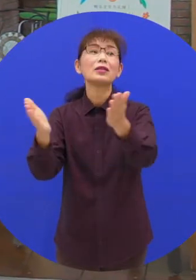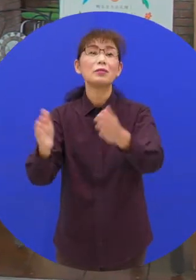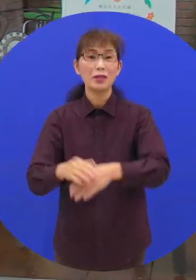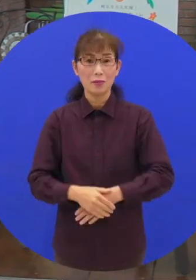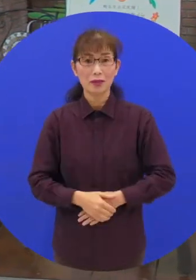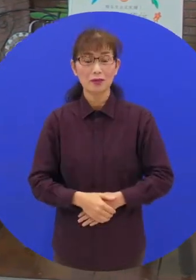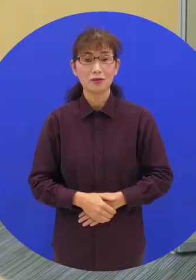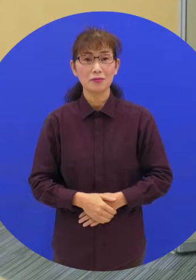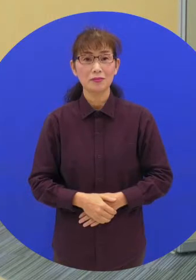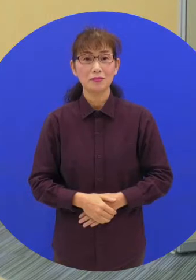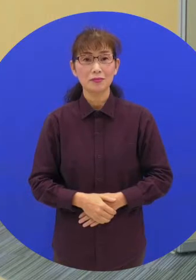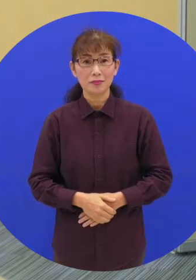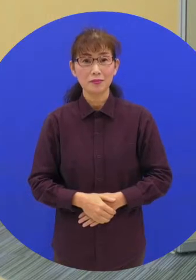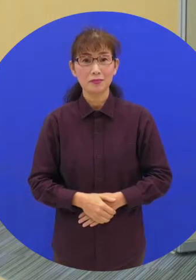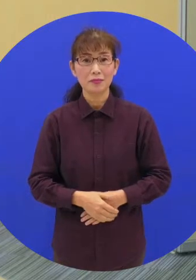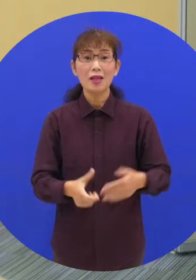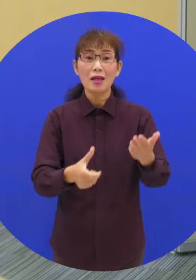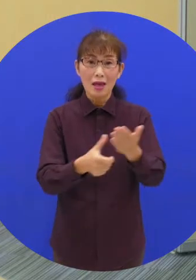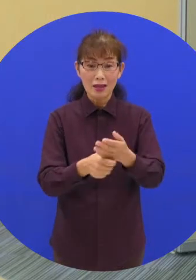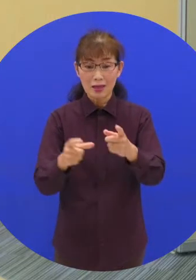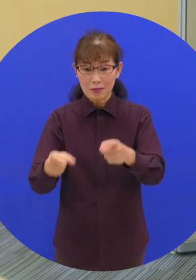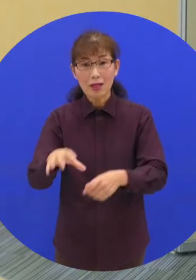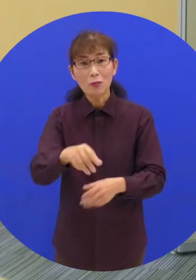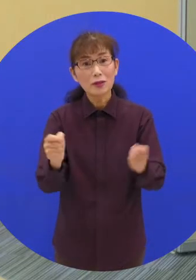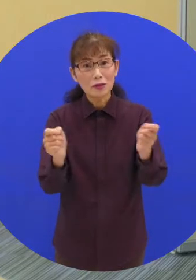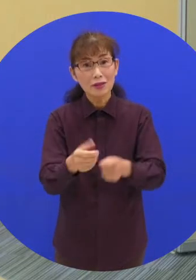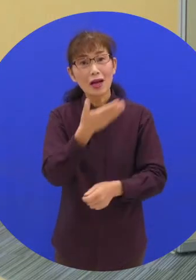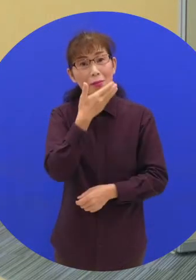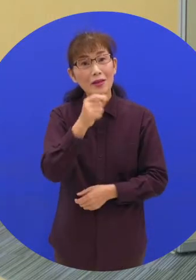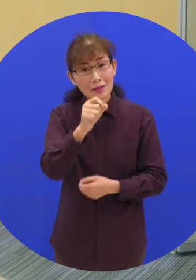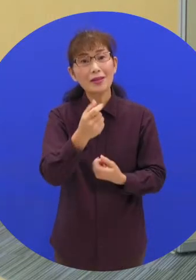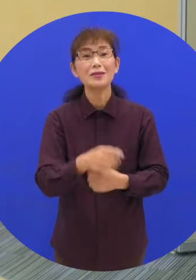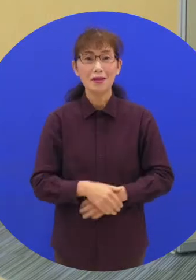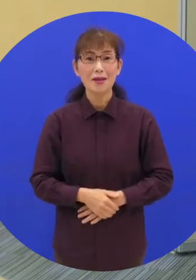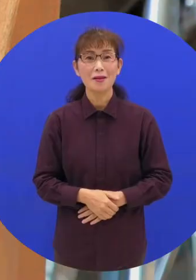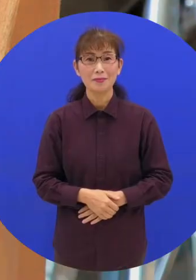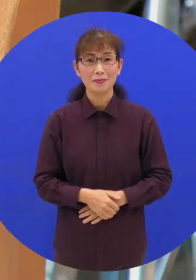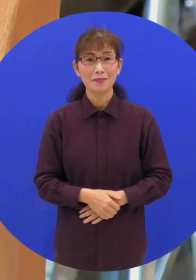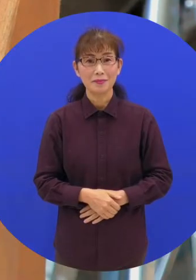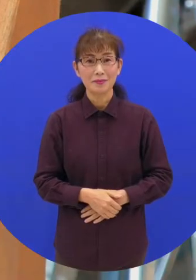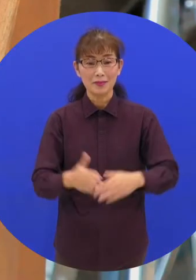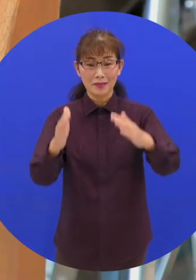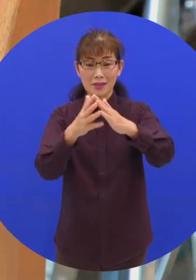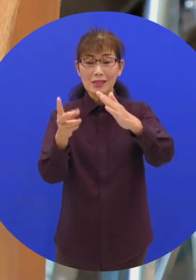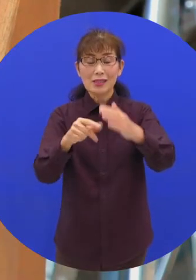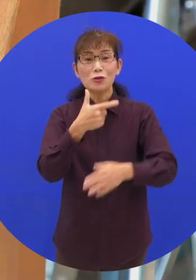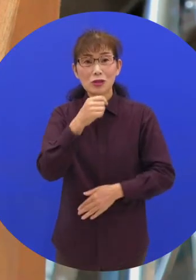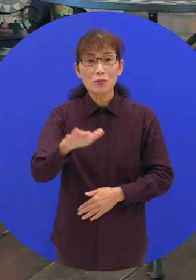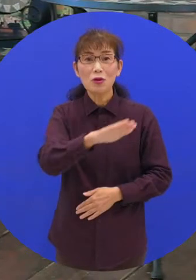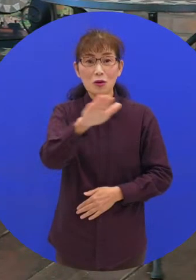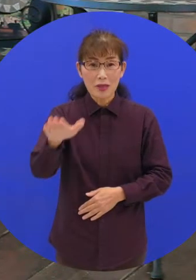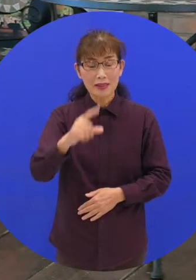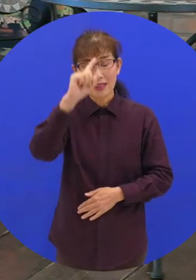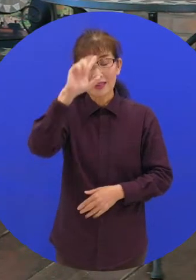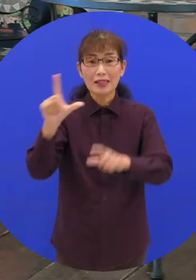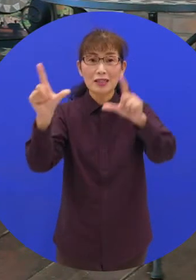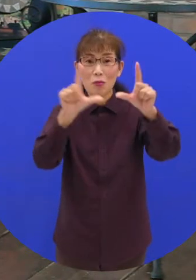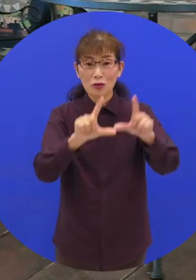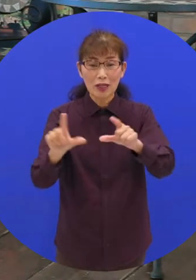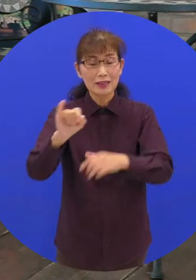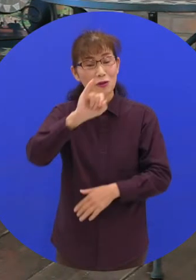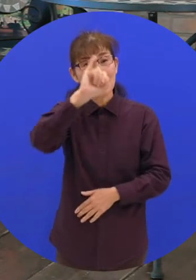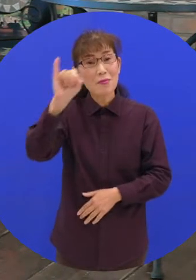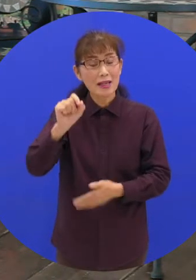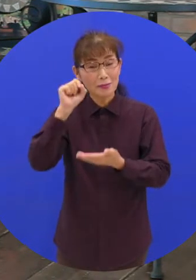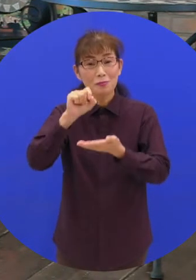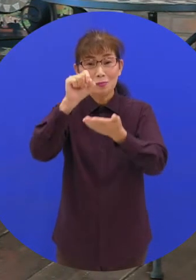しました。 駅や港にも近くてとても便利な場所ですね。 移住を希望される皆さんに佐世保暮らしのイメージを